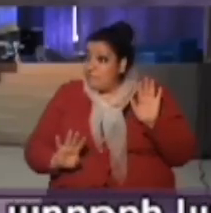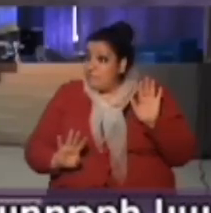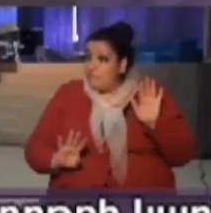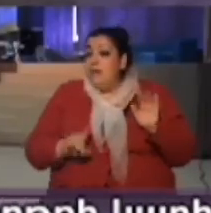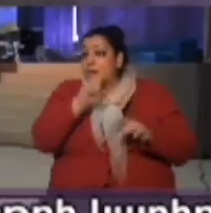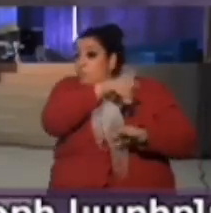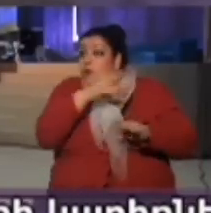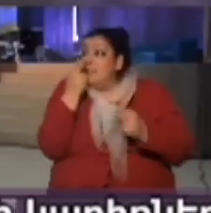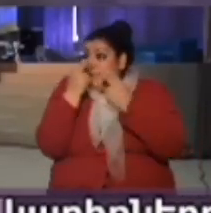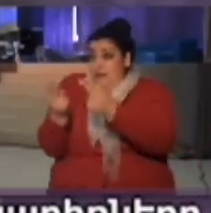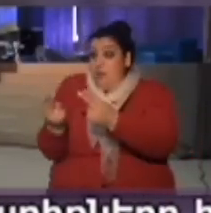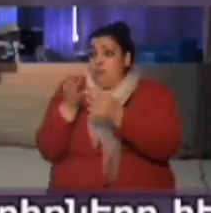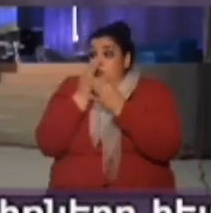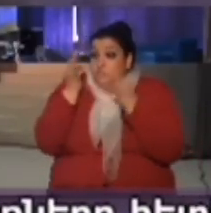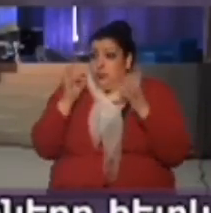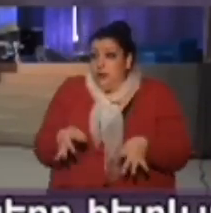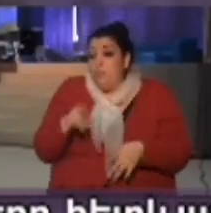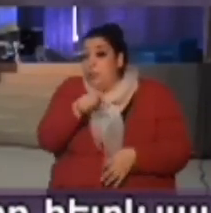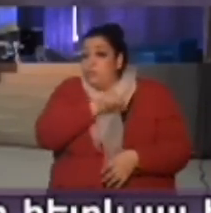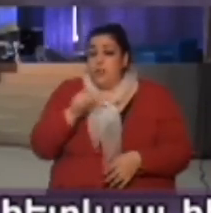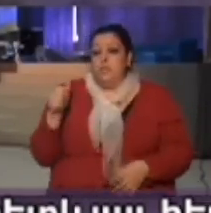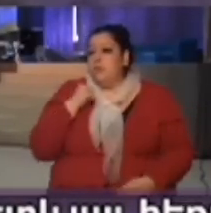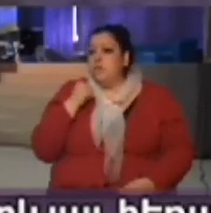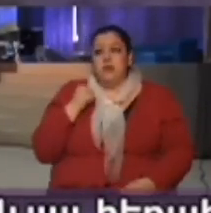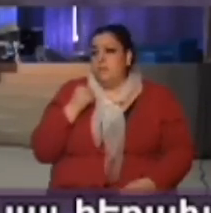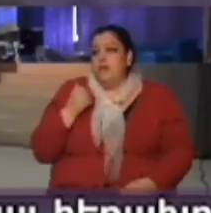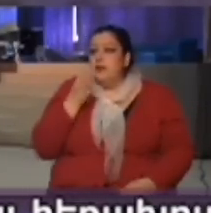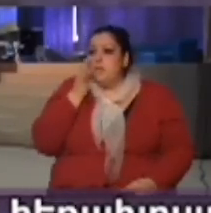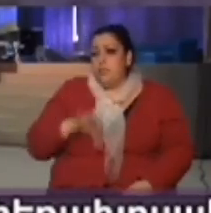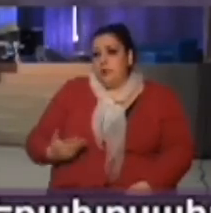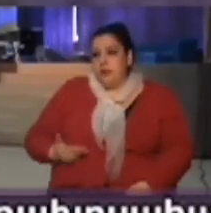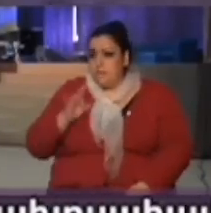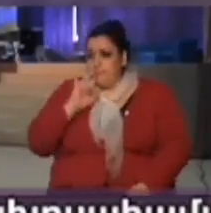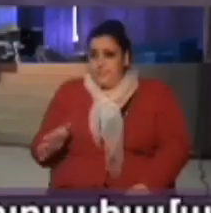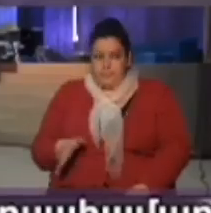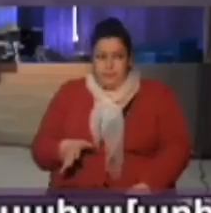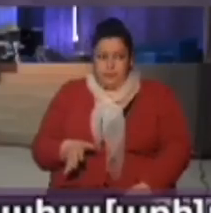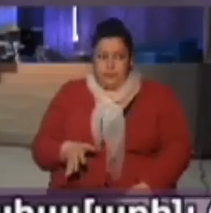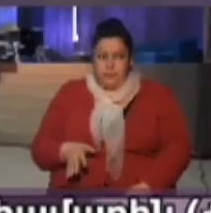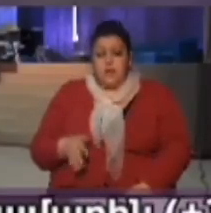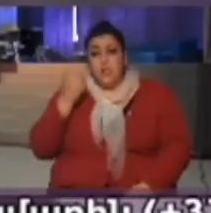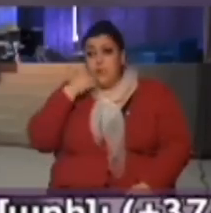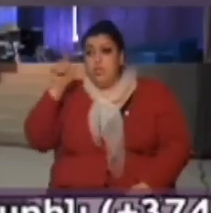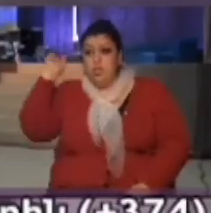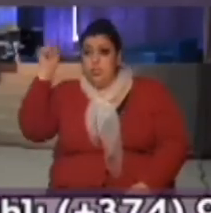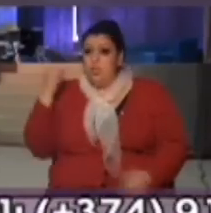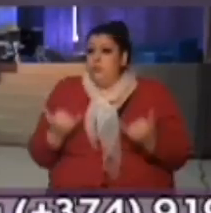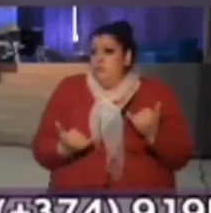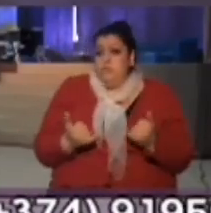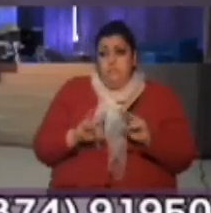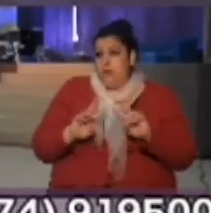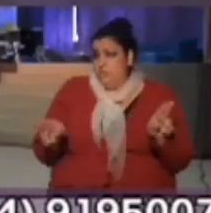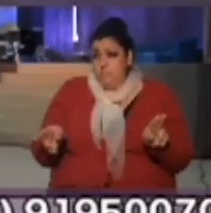կներեք, ես հասկանում եմ, որ մենք գտնվում ենք 21-րդ դարում, ես հասկանում, որ հին ուղղության օրինակները որոշ մարդկանց